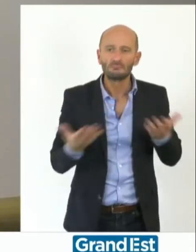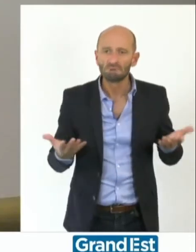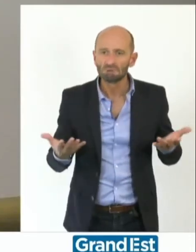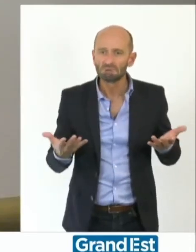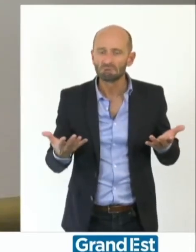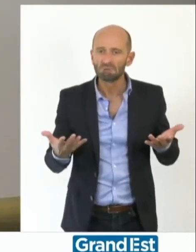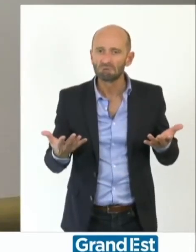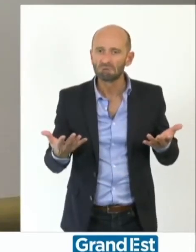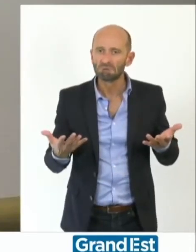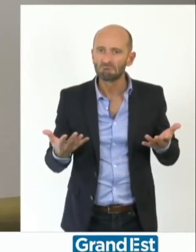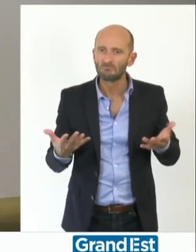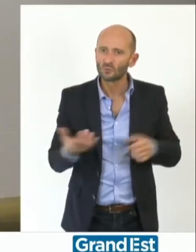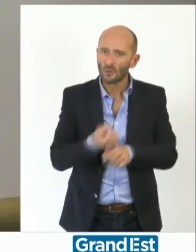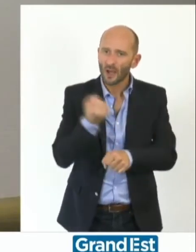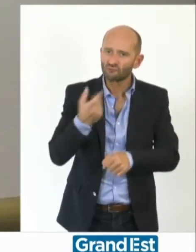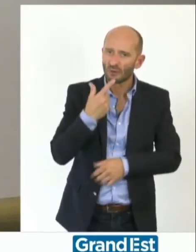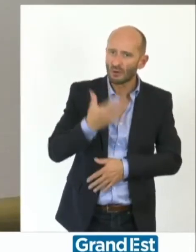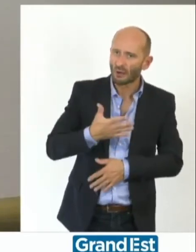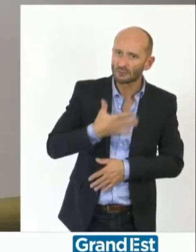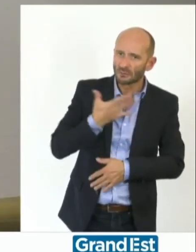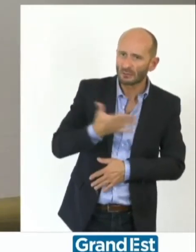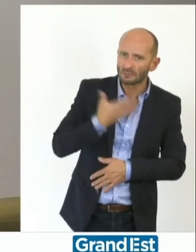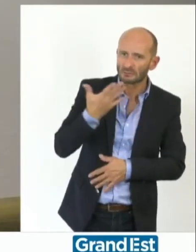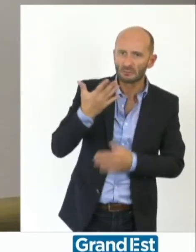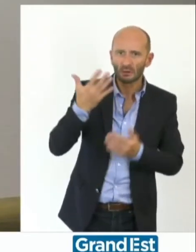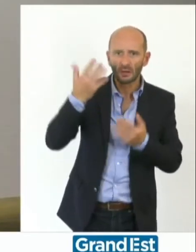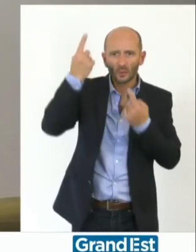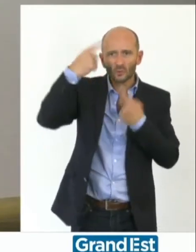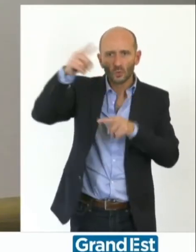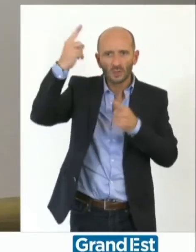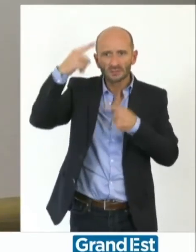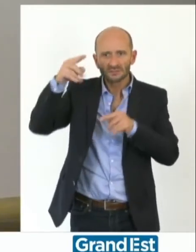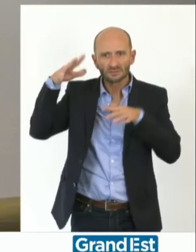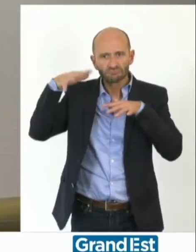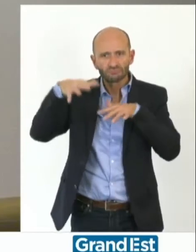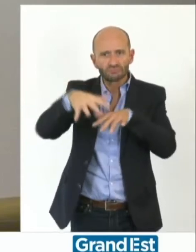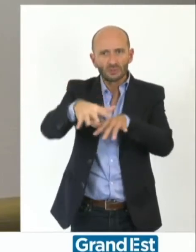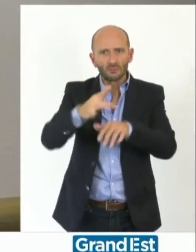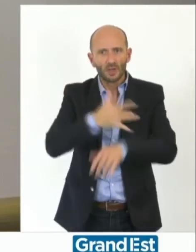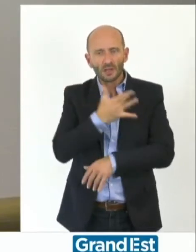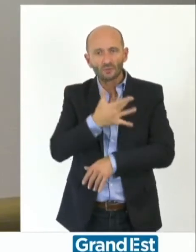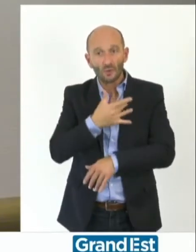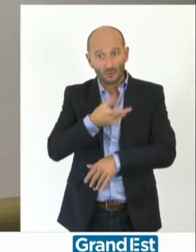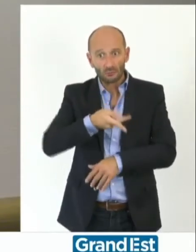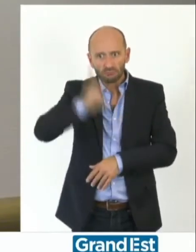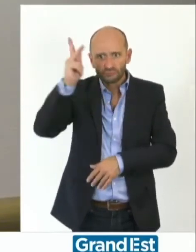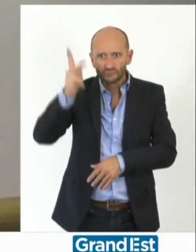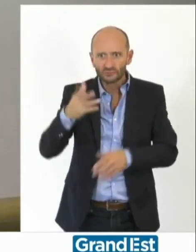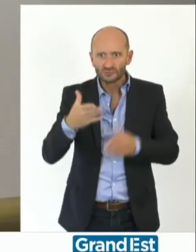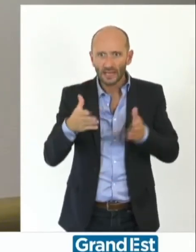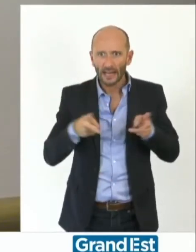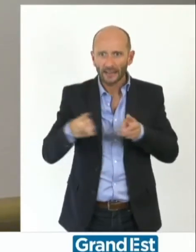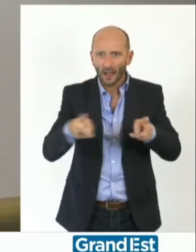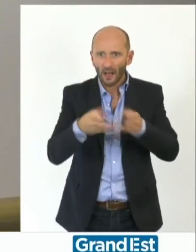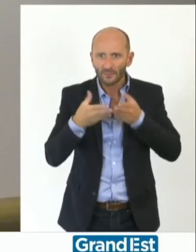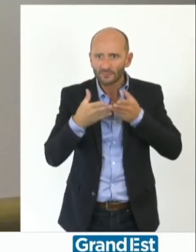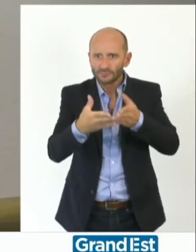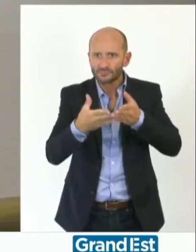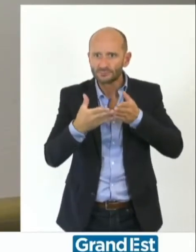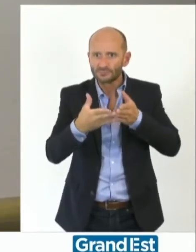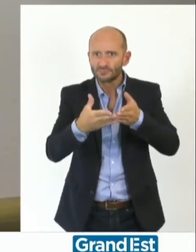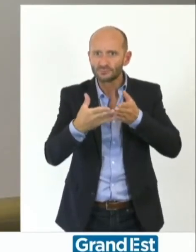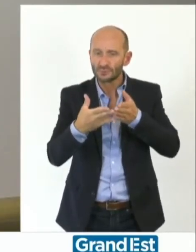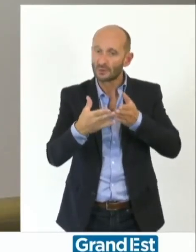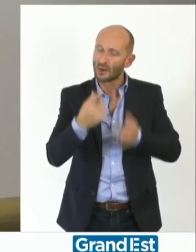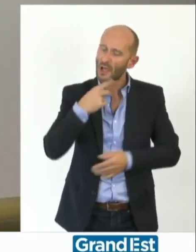véritable atout sur le plan touristique et d'ailleurs on a de plus en plus de tourisme fluvial sur sur ce canal alors la région